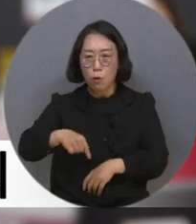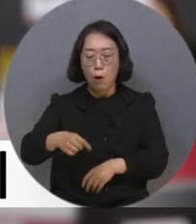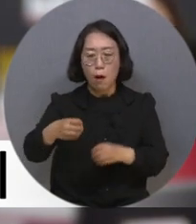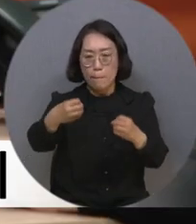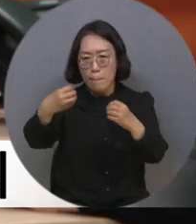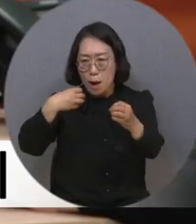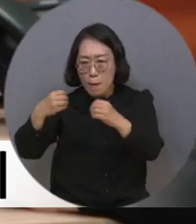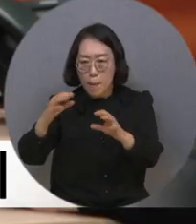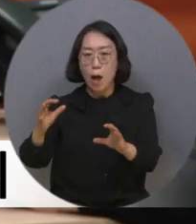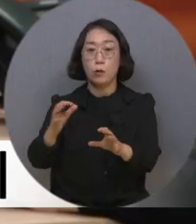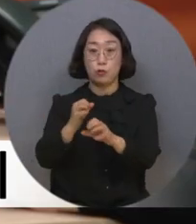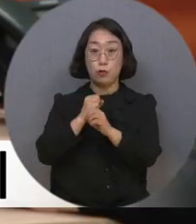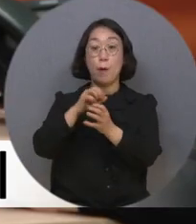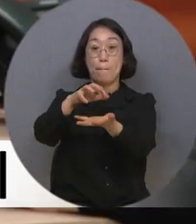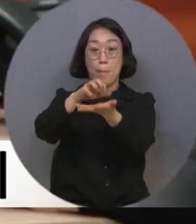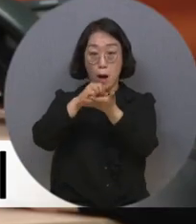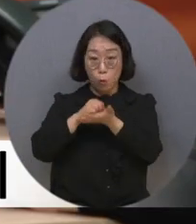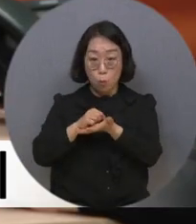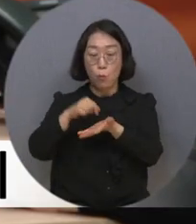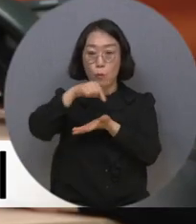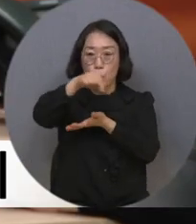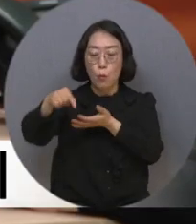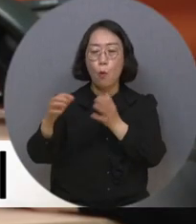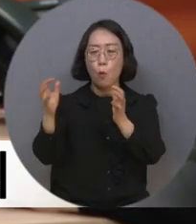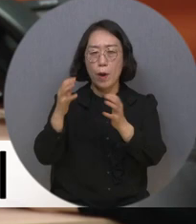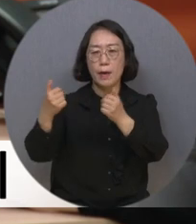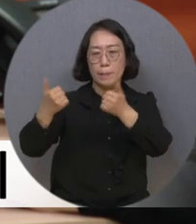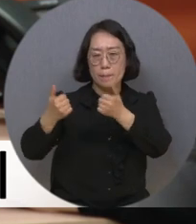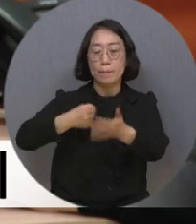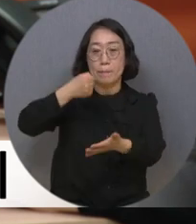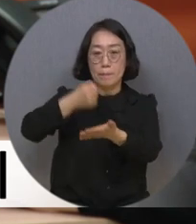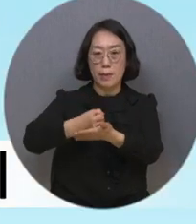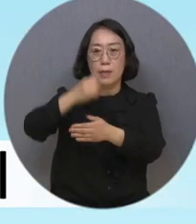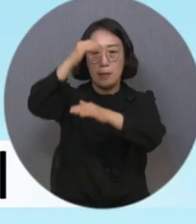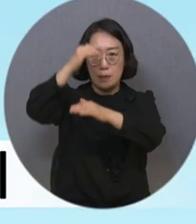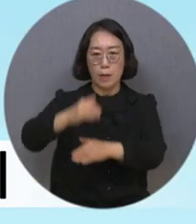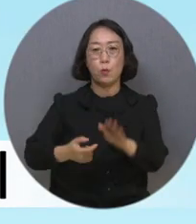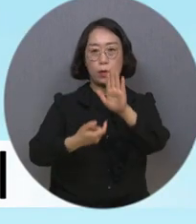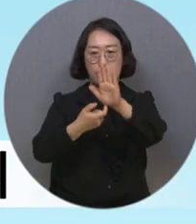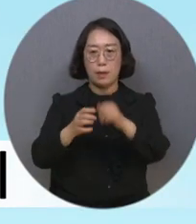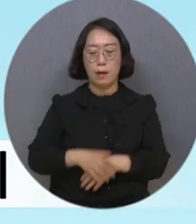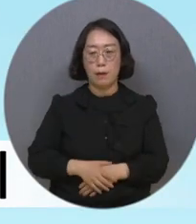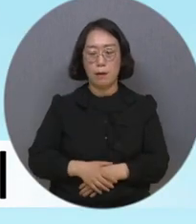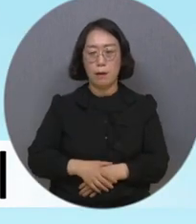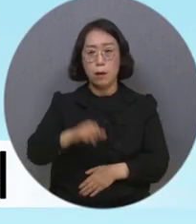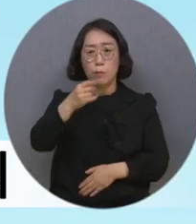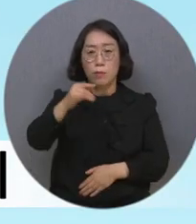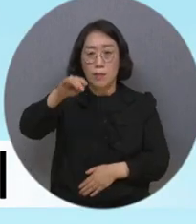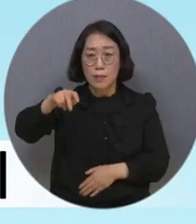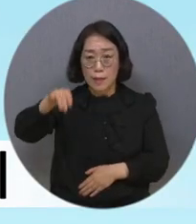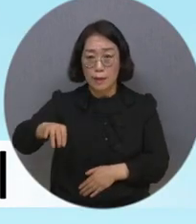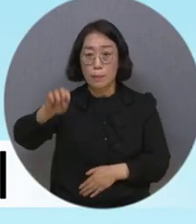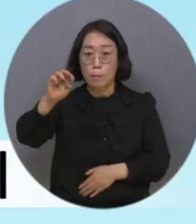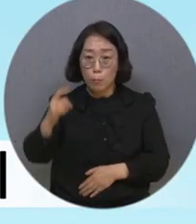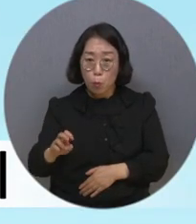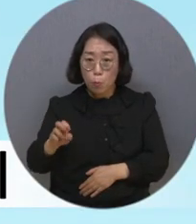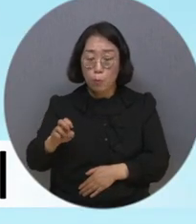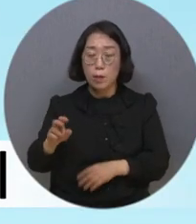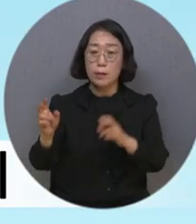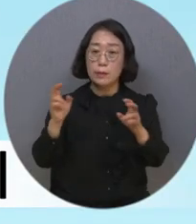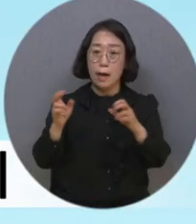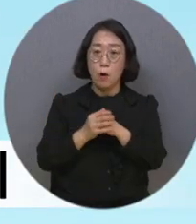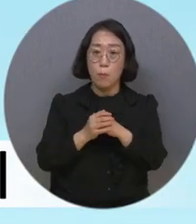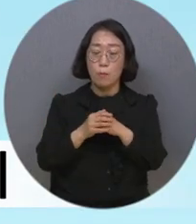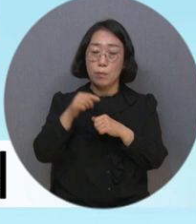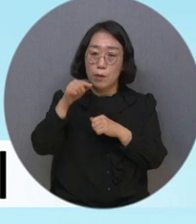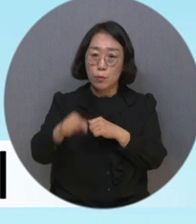수렴, 제7차 금융규제혁신회의를 거쳐 확정한 내용입니다. 플랫폼이란 마이데이터 사업자,